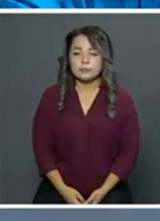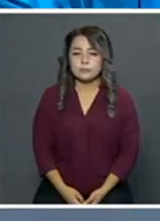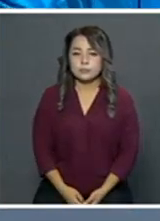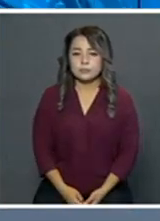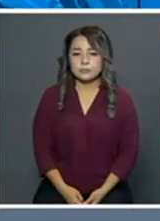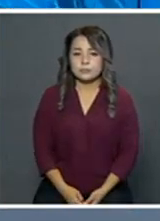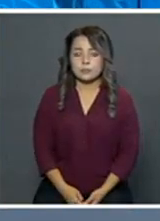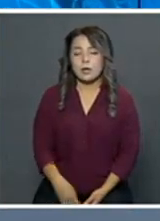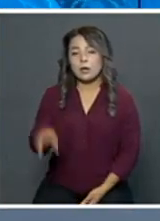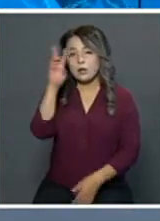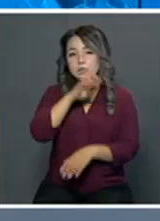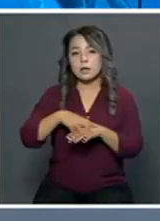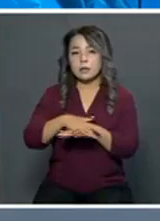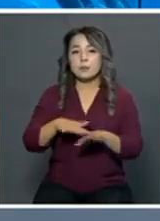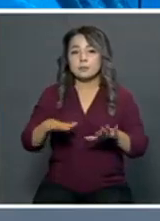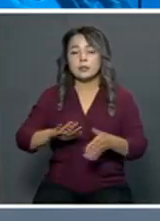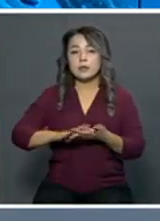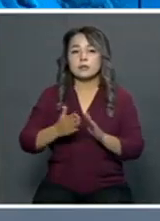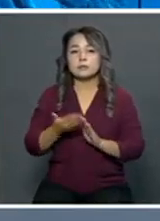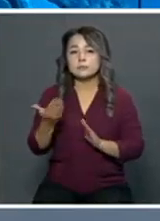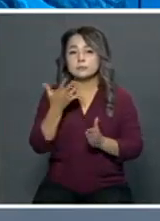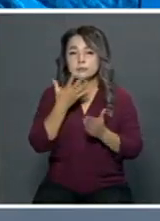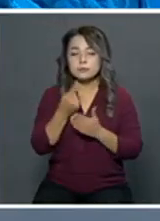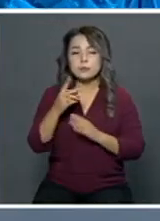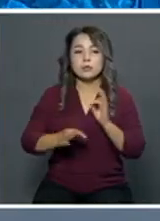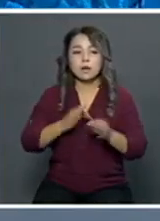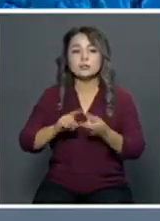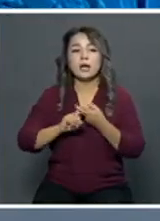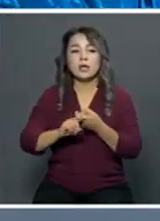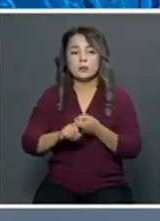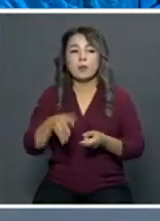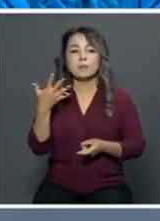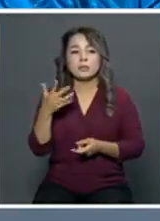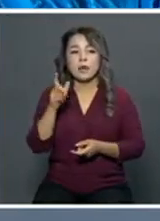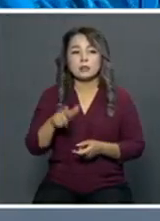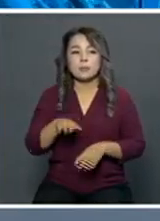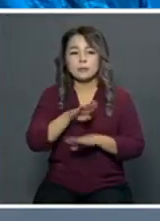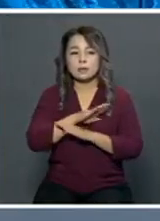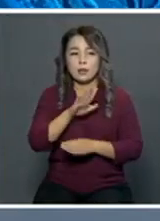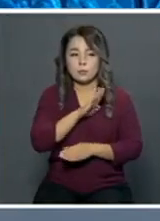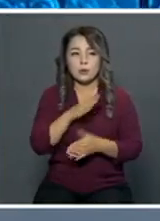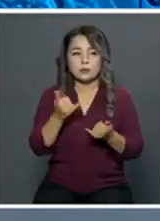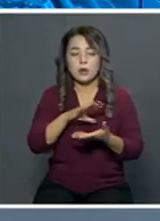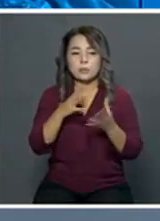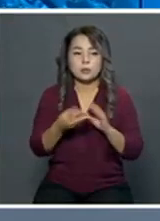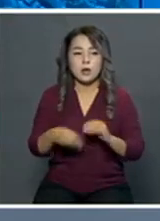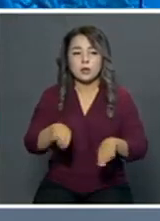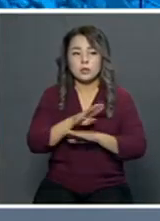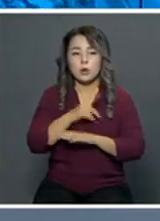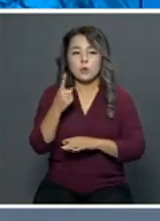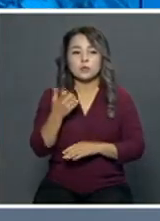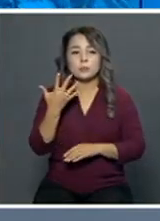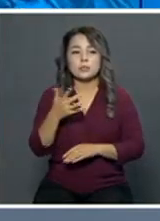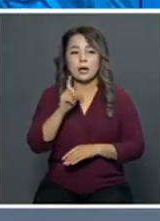Ал енді елдегі эпидахуалға тоқталайын. Бір тәулікте коронавирустан тағы 5 адам көз жұмды. Осылайша құрбандар саны